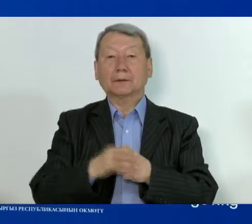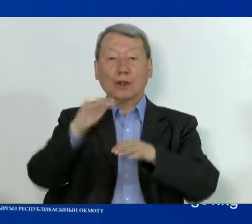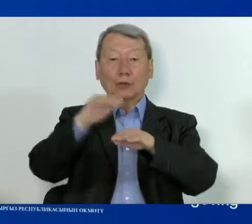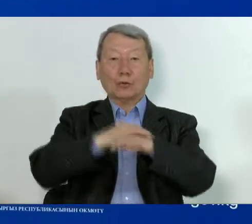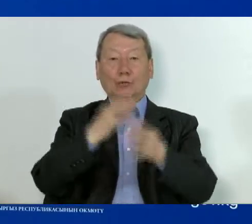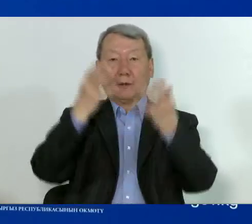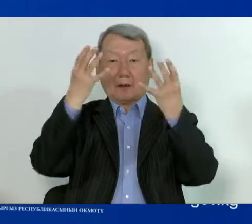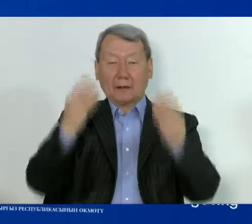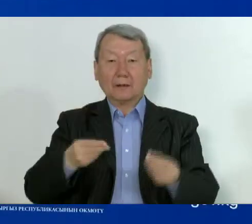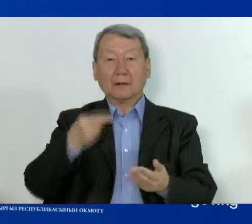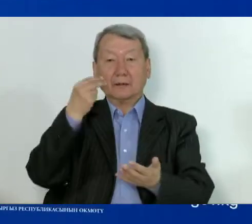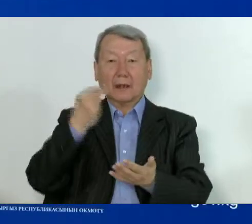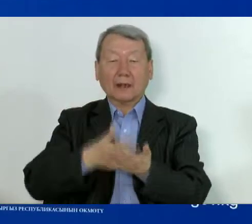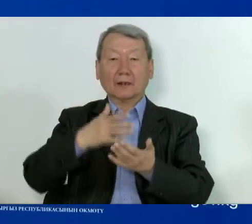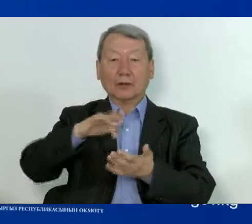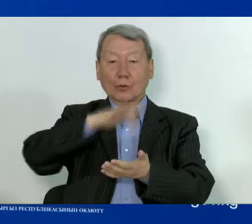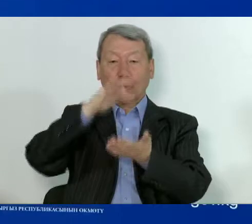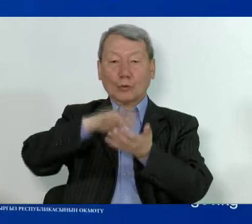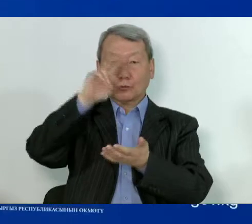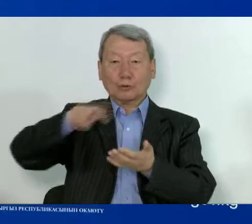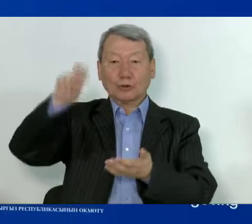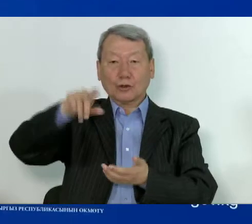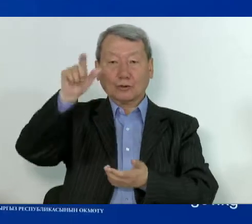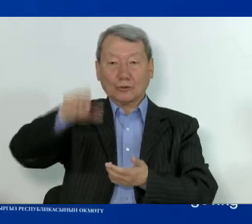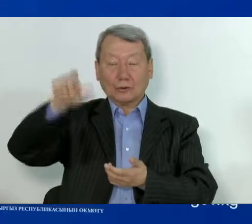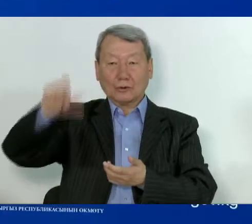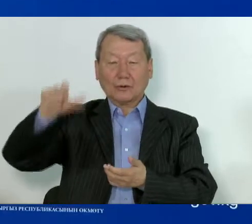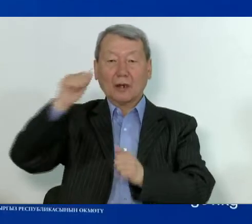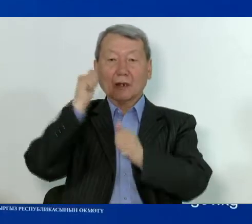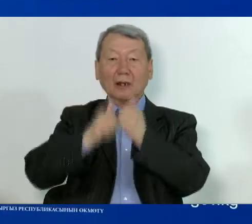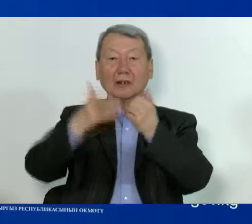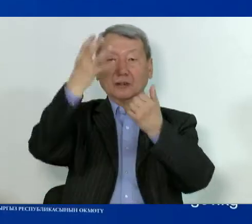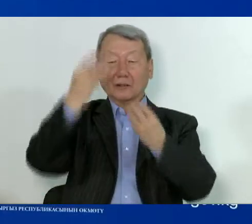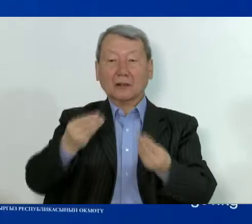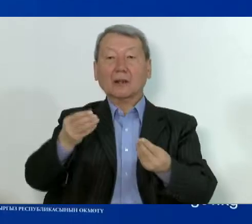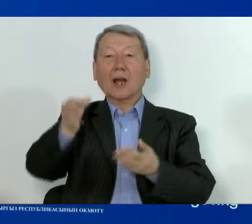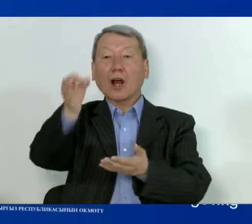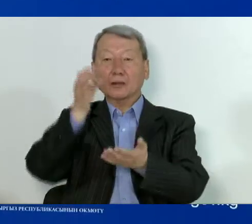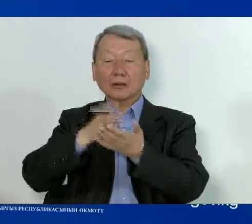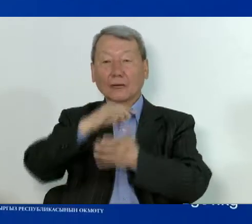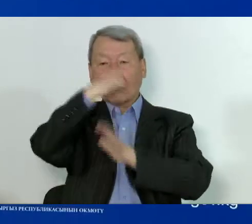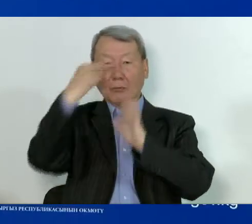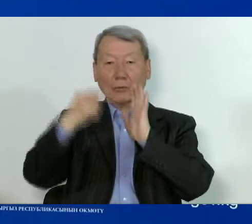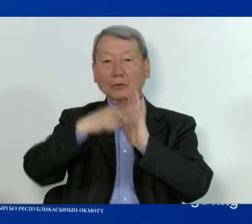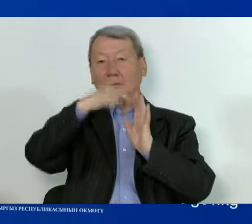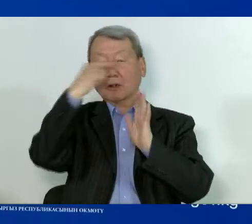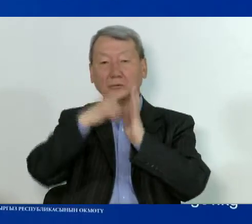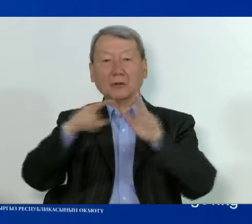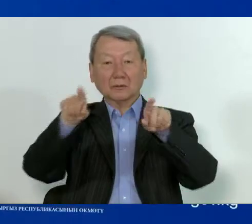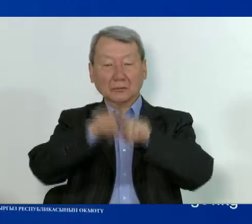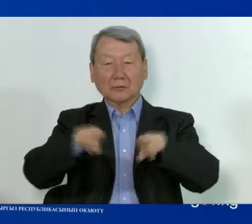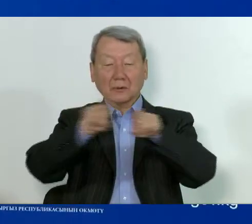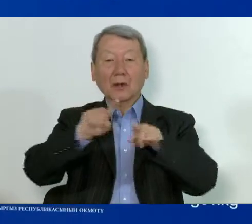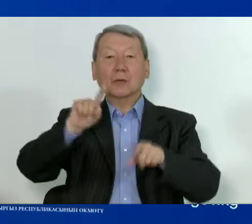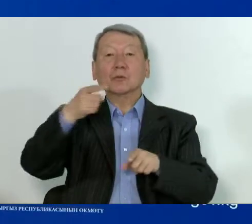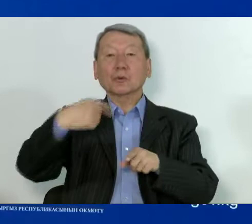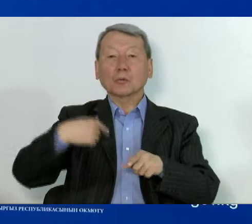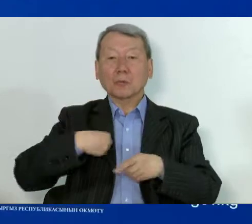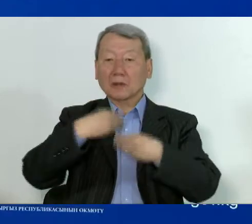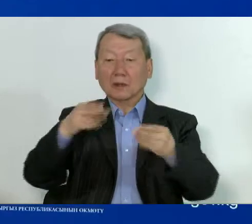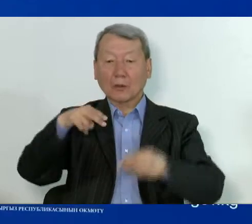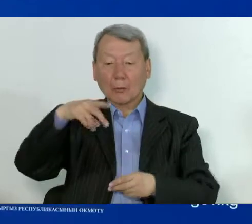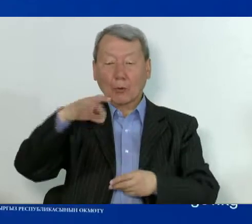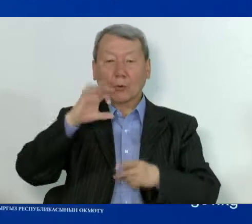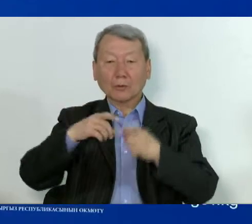Добрый день, дорогие горожане. Каждый день к нам поступают одни и те же вопросы о том, почему мы не выдаем